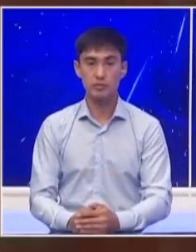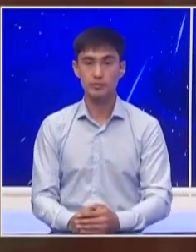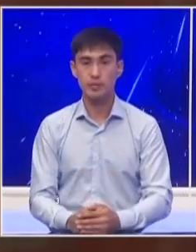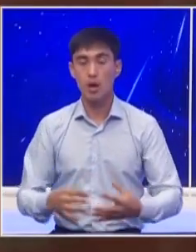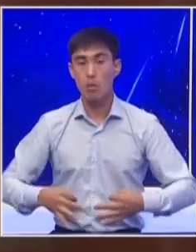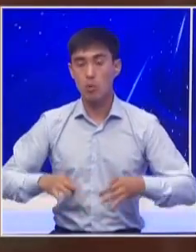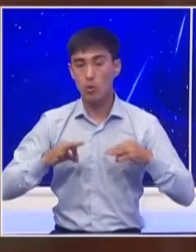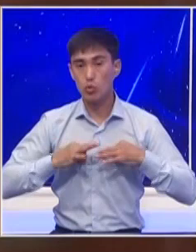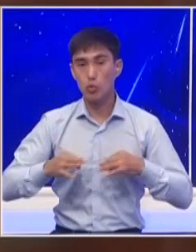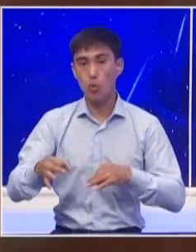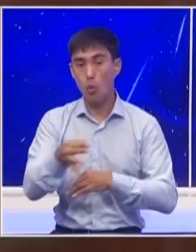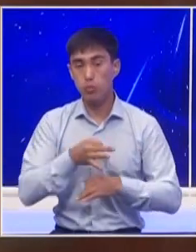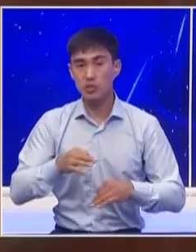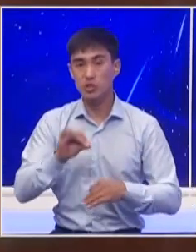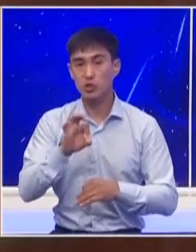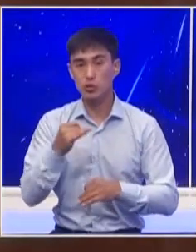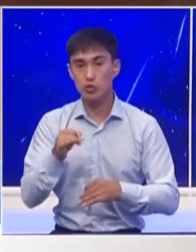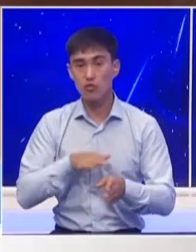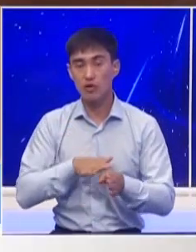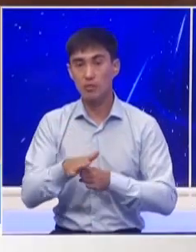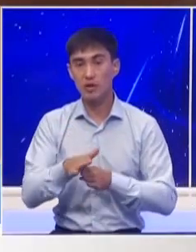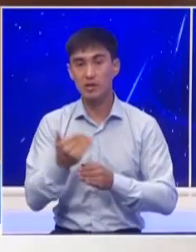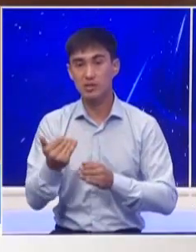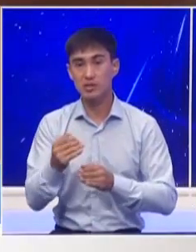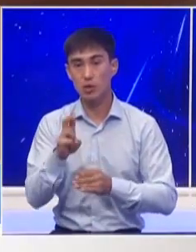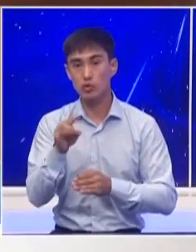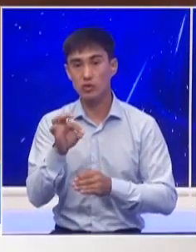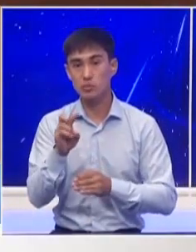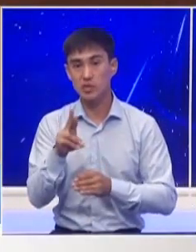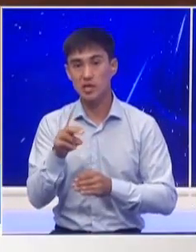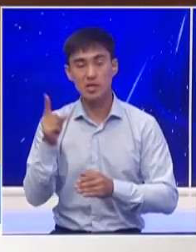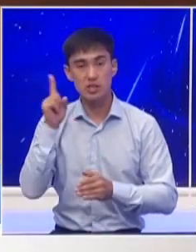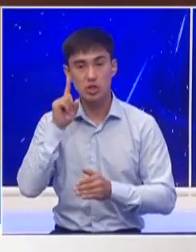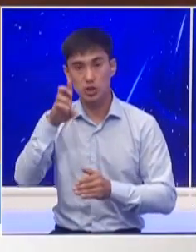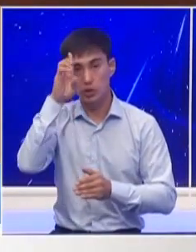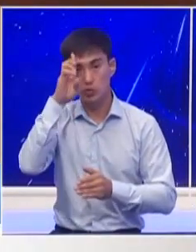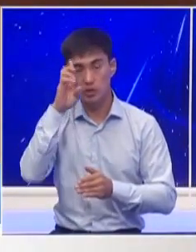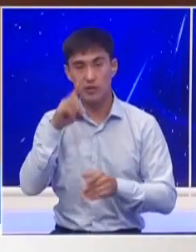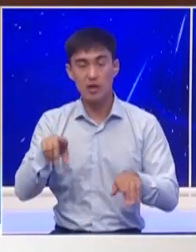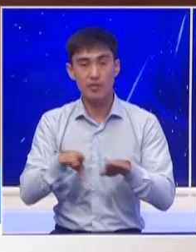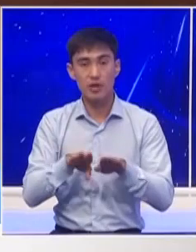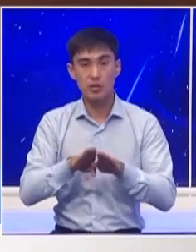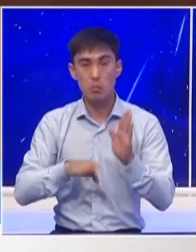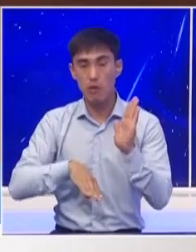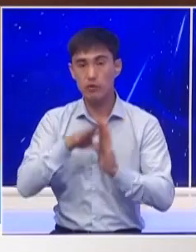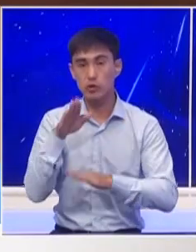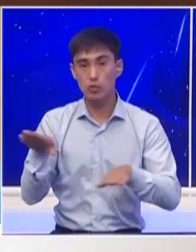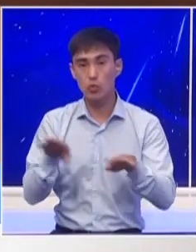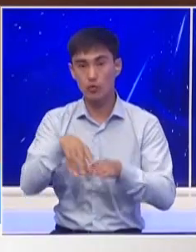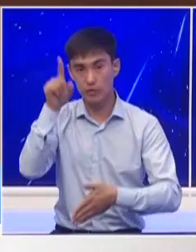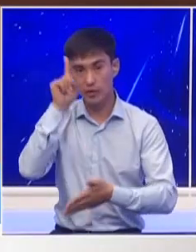области ЖТСУ в рамках реализации концепции слышащего государства, а также повышения уровня доверия